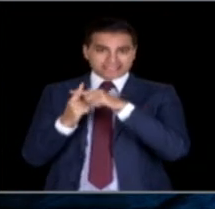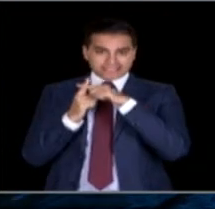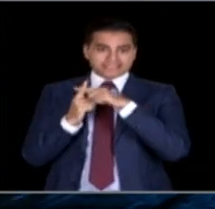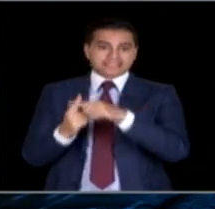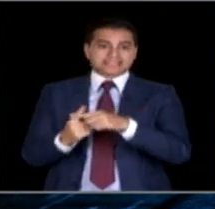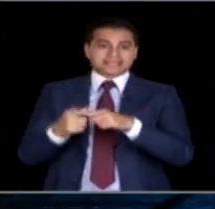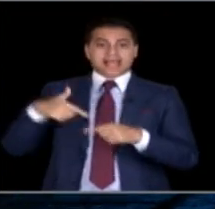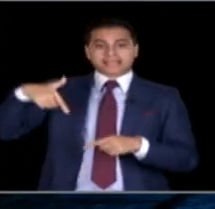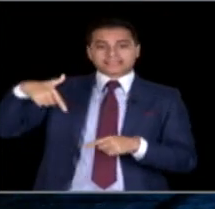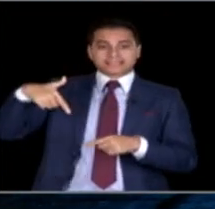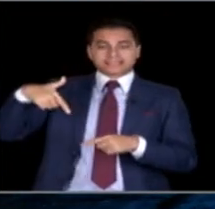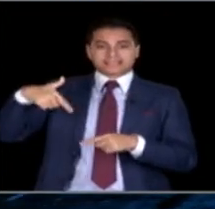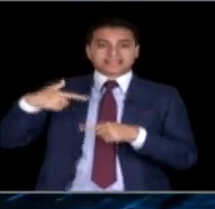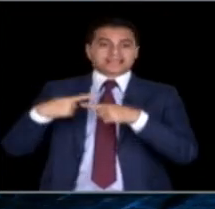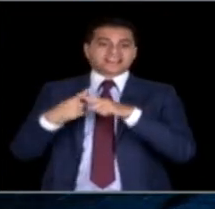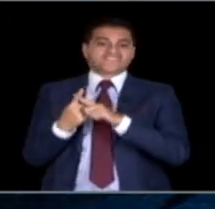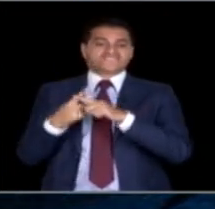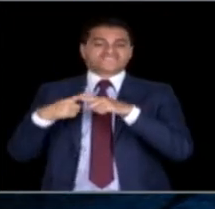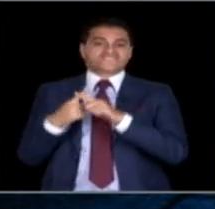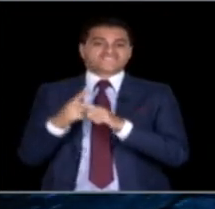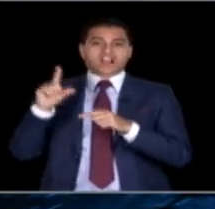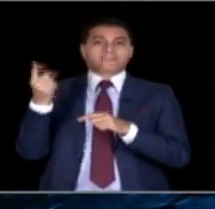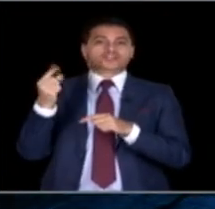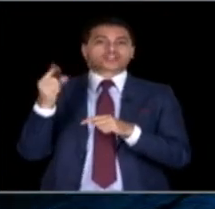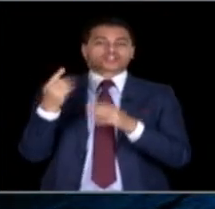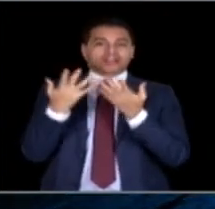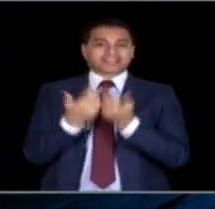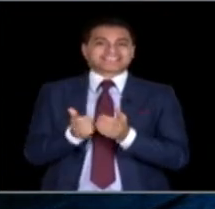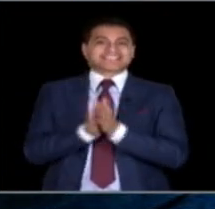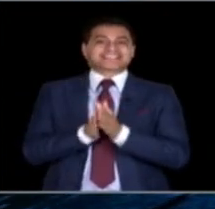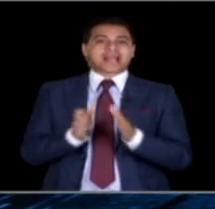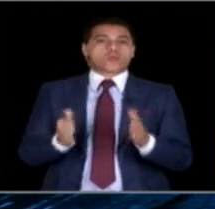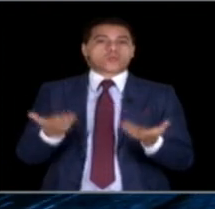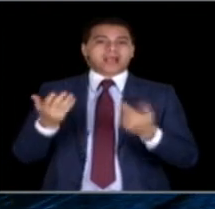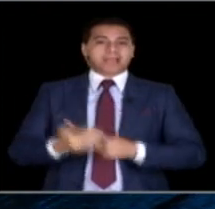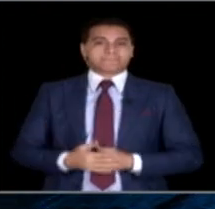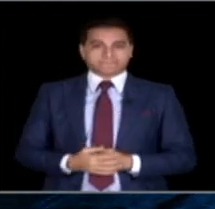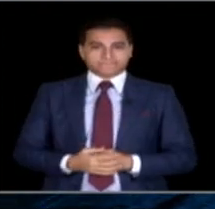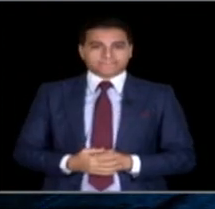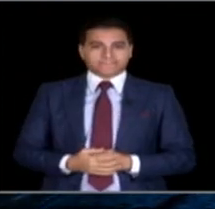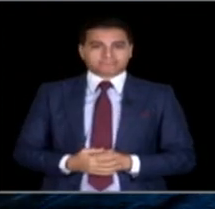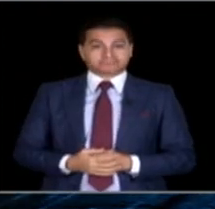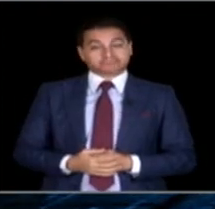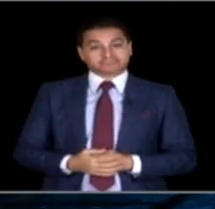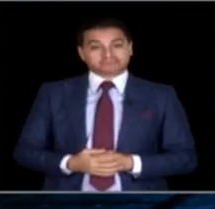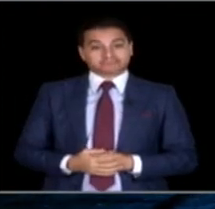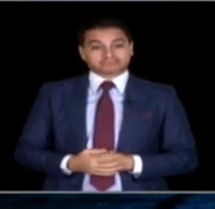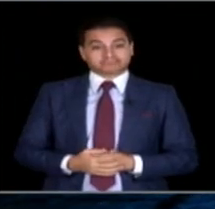530 زائد 6 في 15 يساوي كام؟